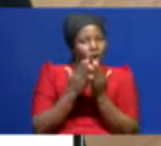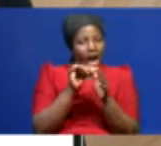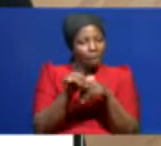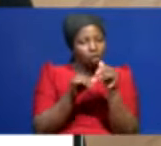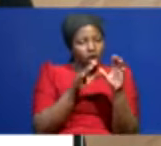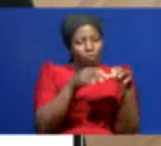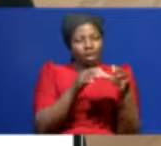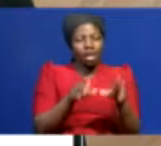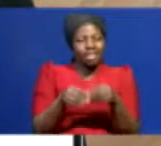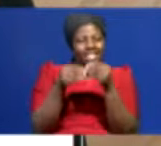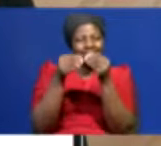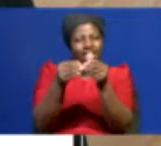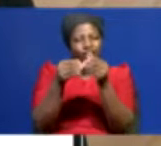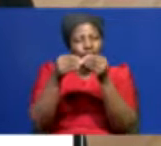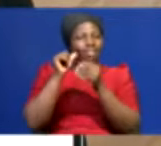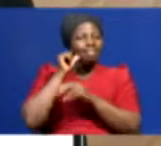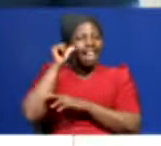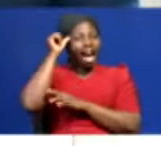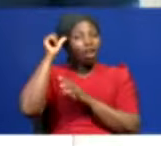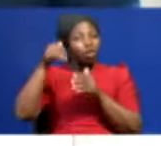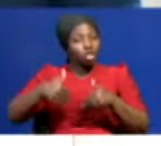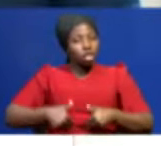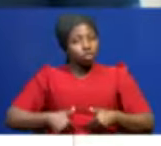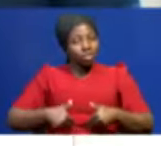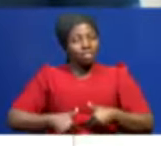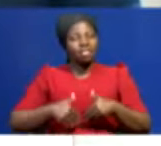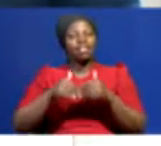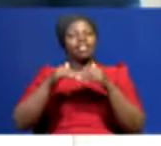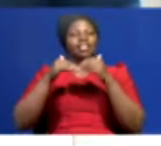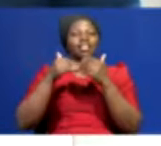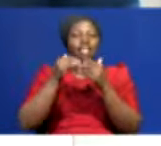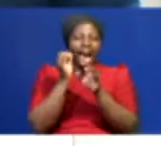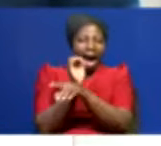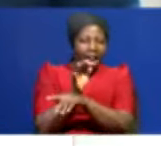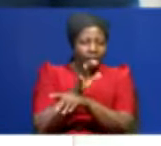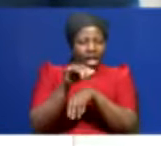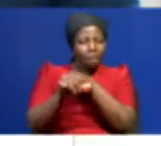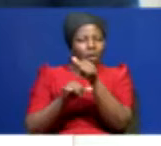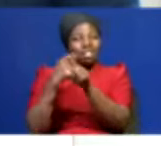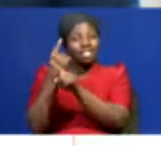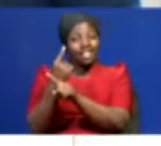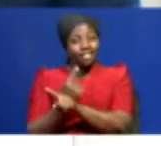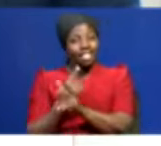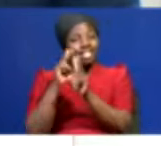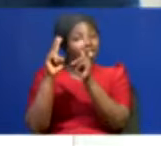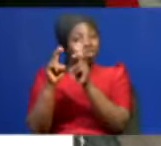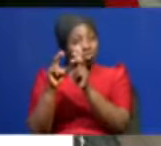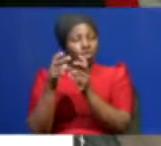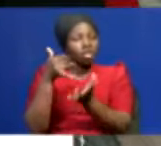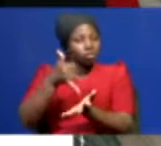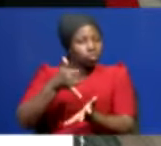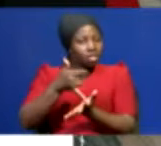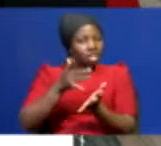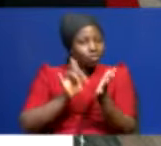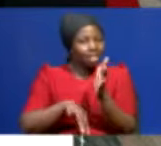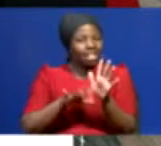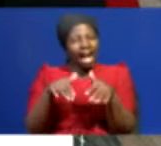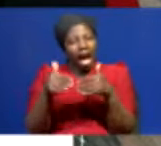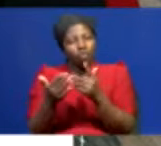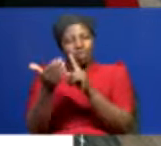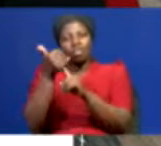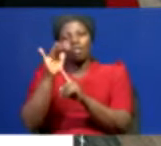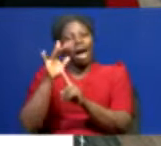vijana wanaobalehe ushauri kuhusu masuala mbalimbali, miongoni mwao namna ya kuafikia malengo yao